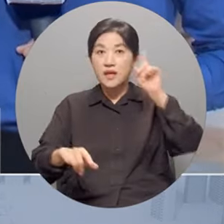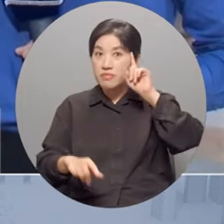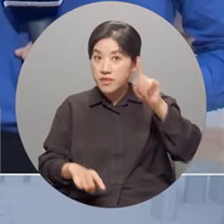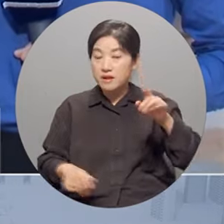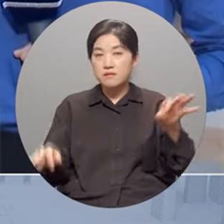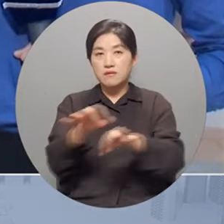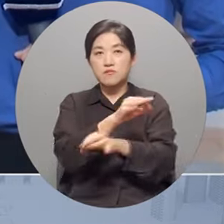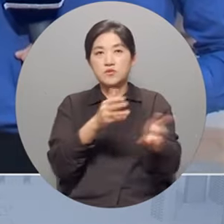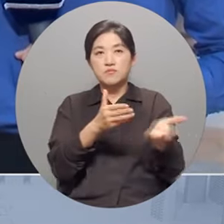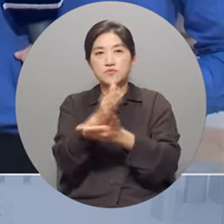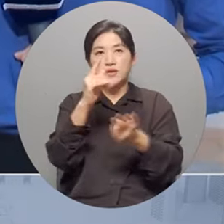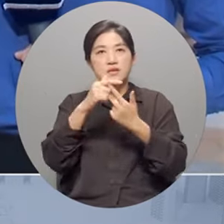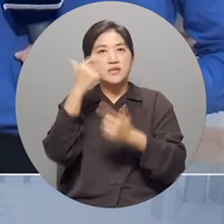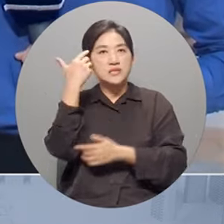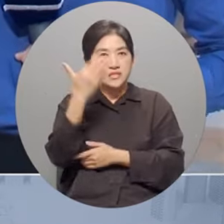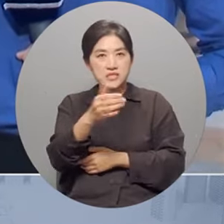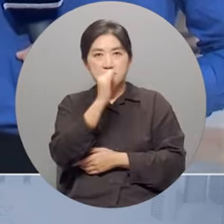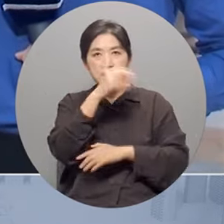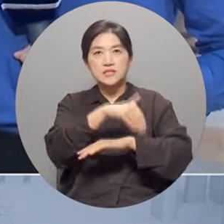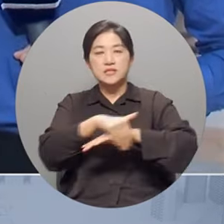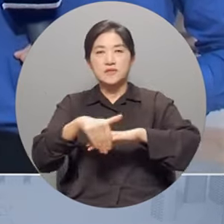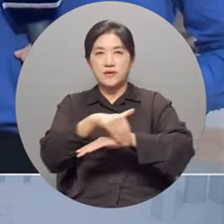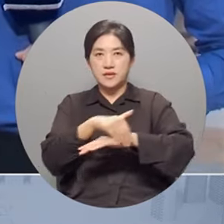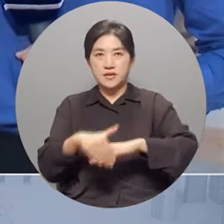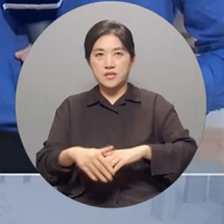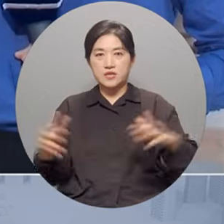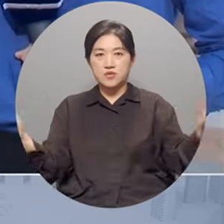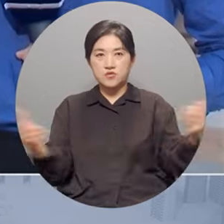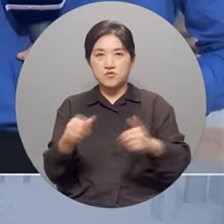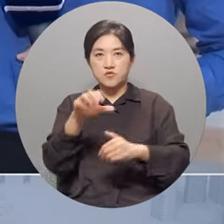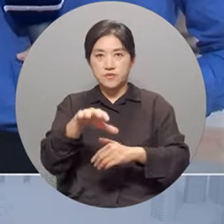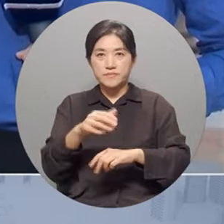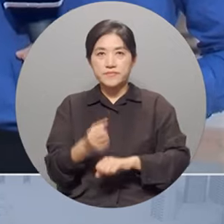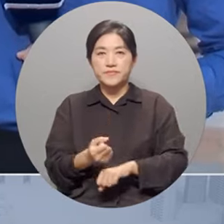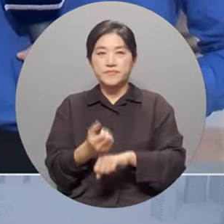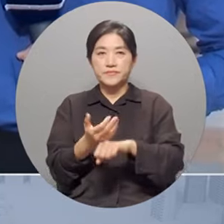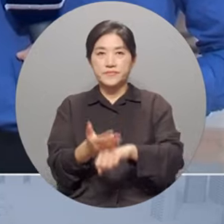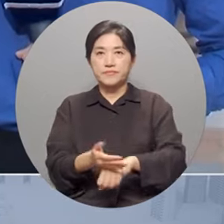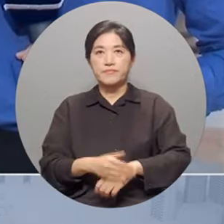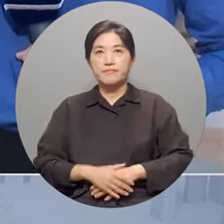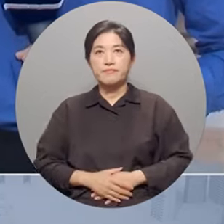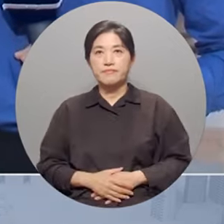경제 분야에 대한 질의가 오갈 예정입니다. 지금까지 국회에서 MBC 뉴스 지은수입니다.